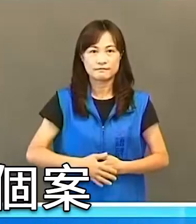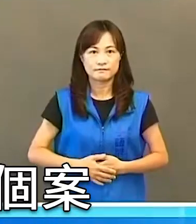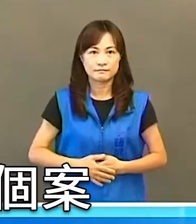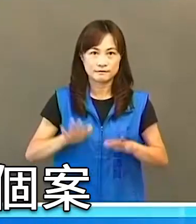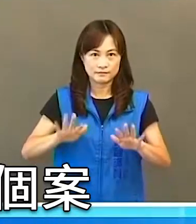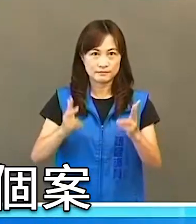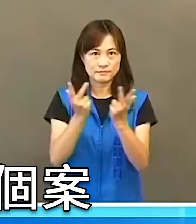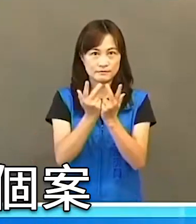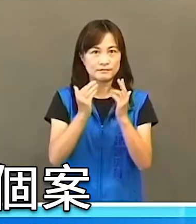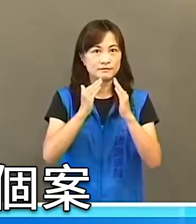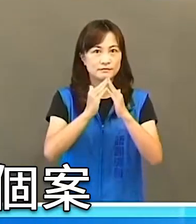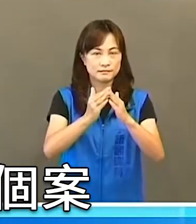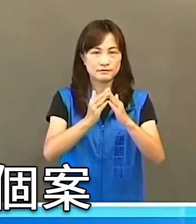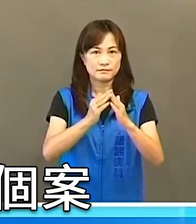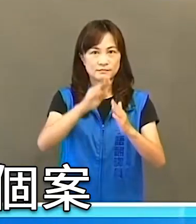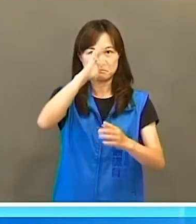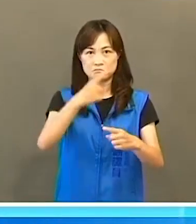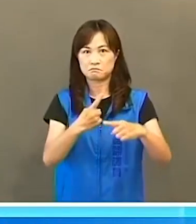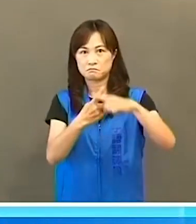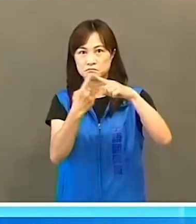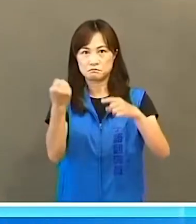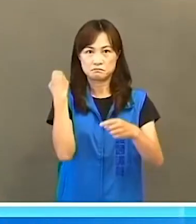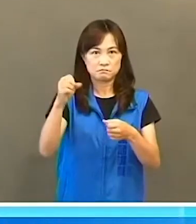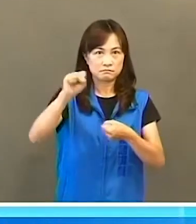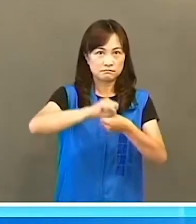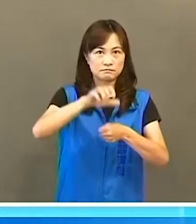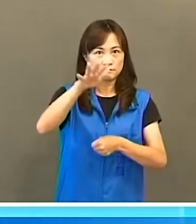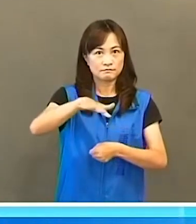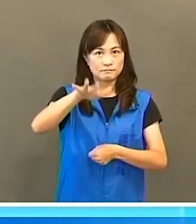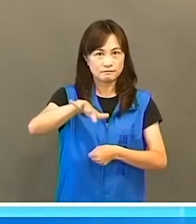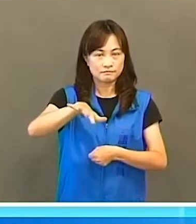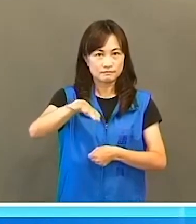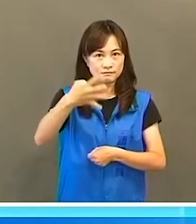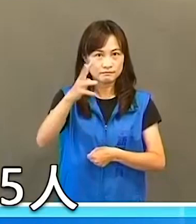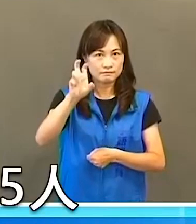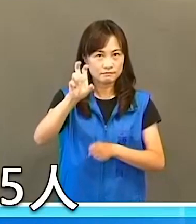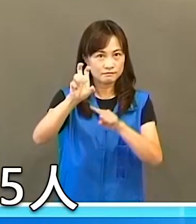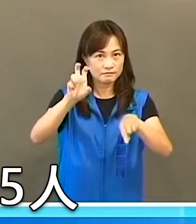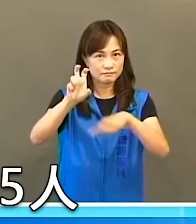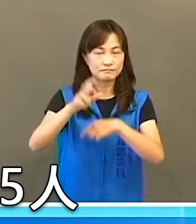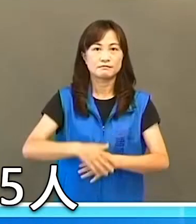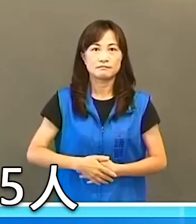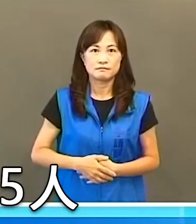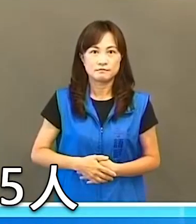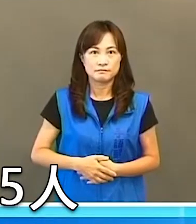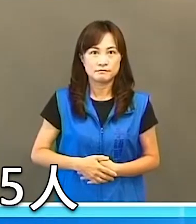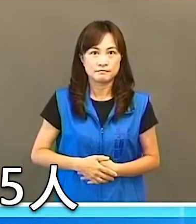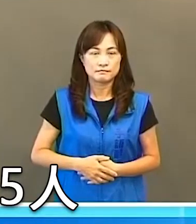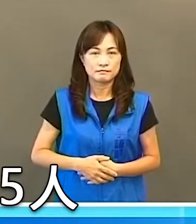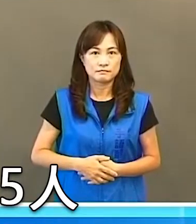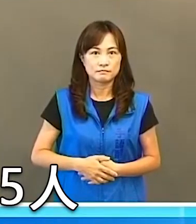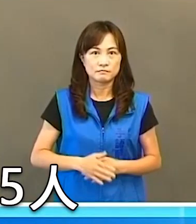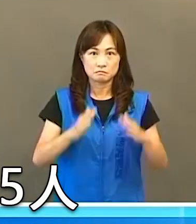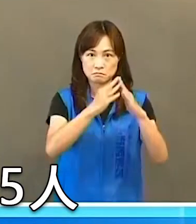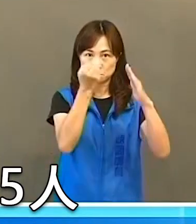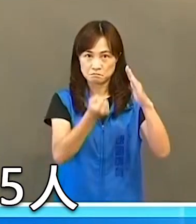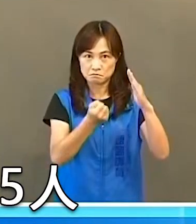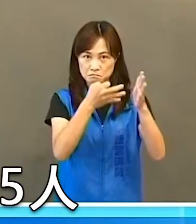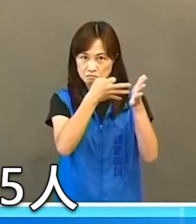今天新北市的新增确诊个案5470人，至于有关居隔列管